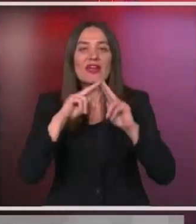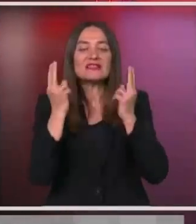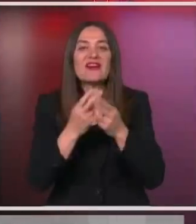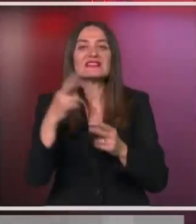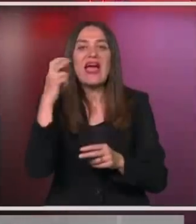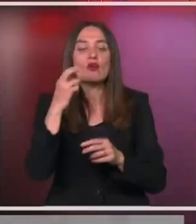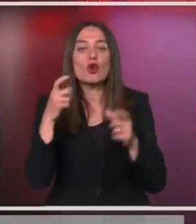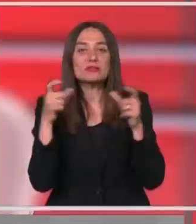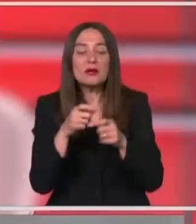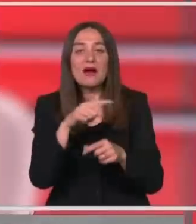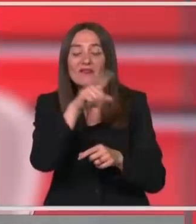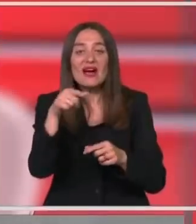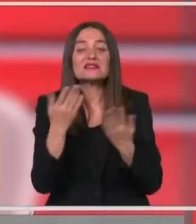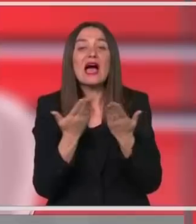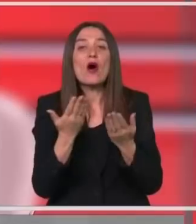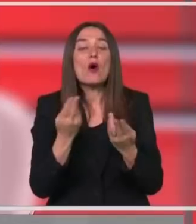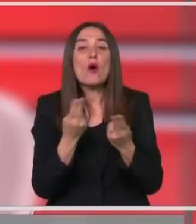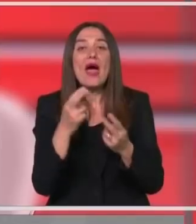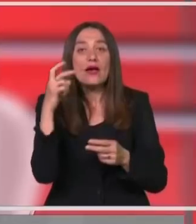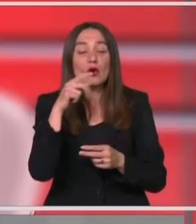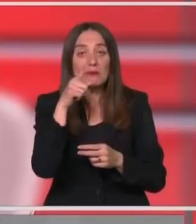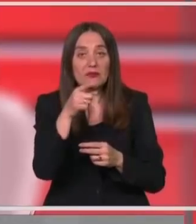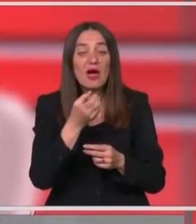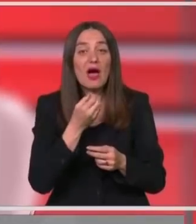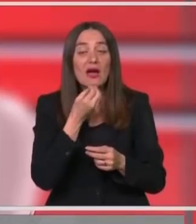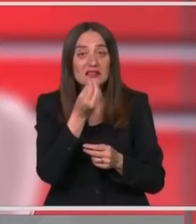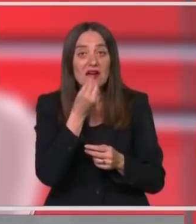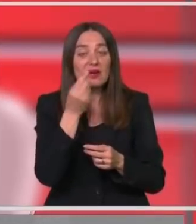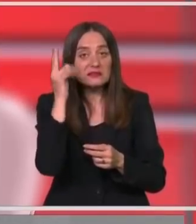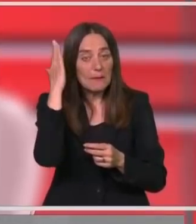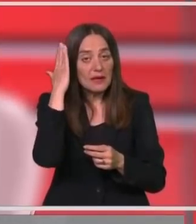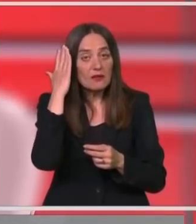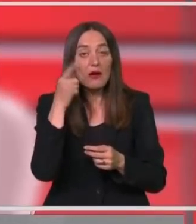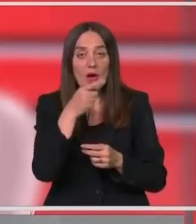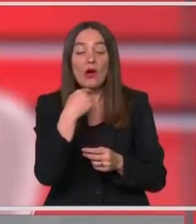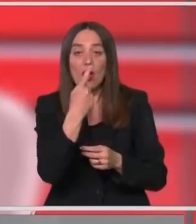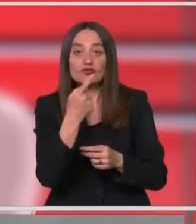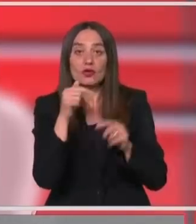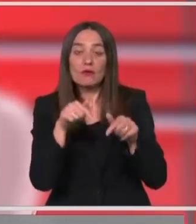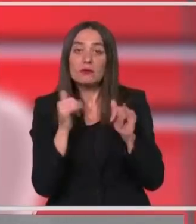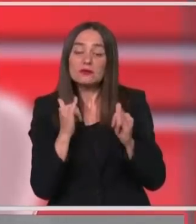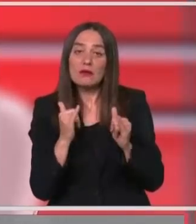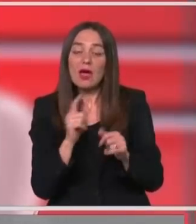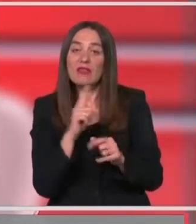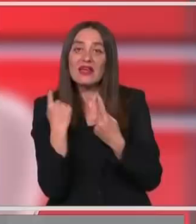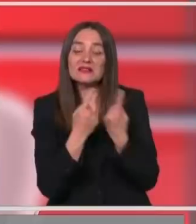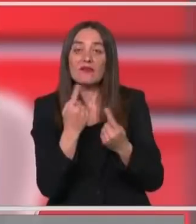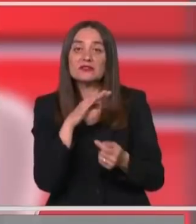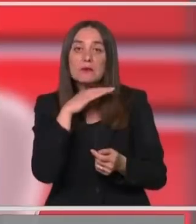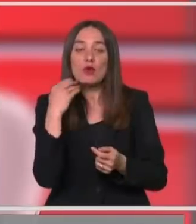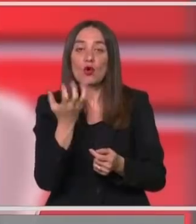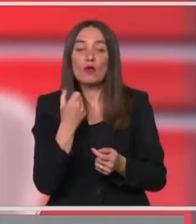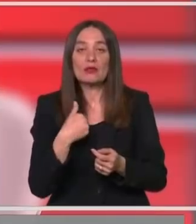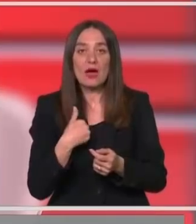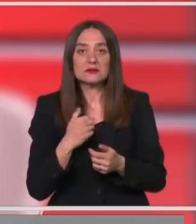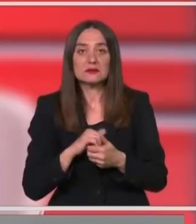ekonomskoj krizi. Dakle, vas kao ekonomistu, je li ta izjava zabrinjava? Jel kažete ovo, dakle, sada ne zavisi mnogo od